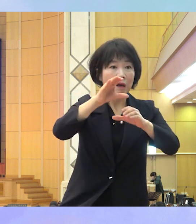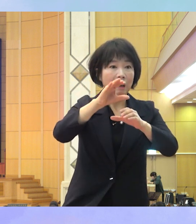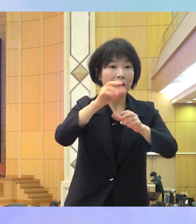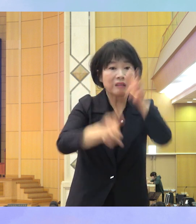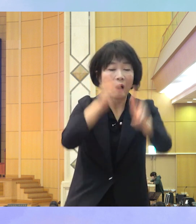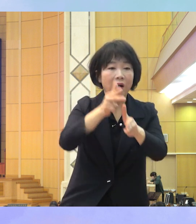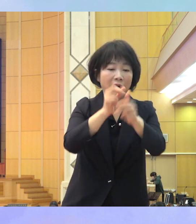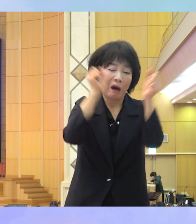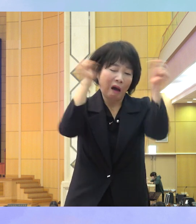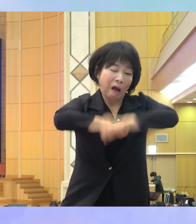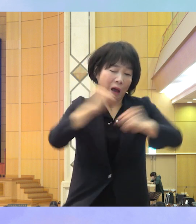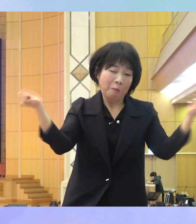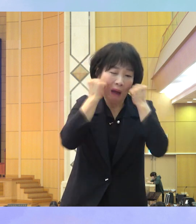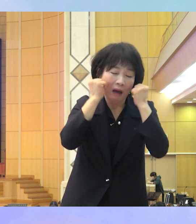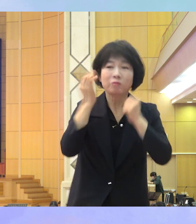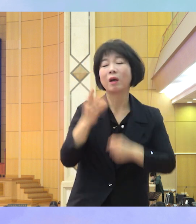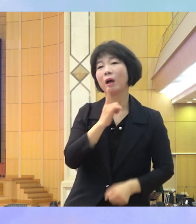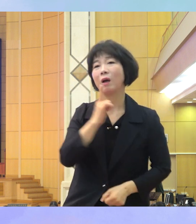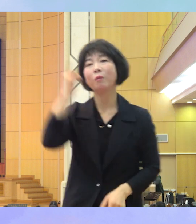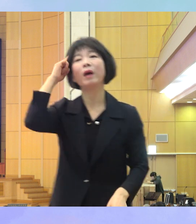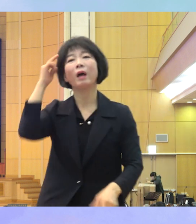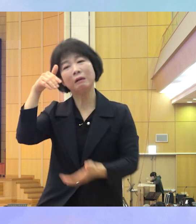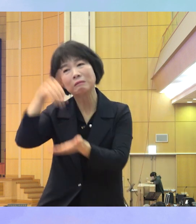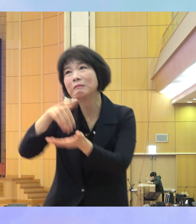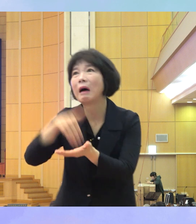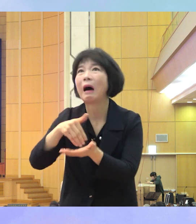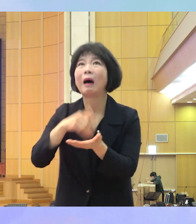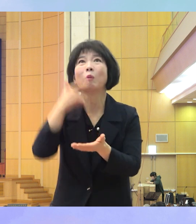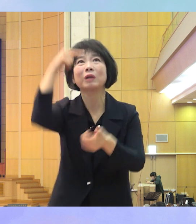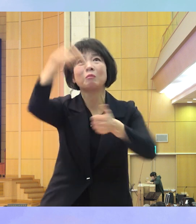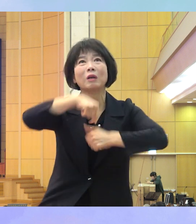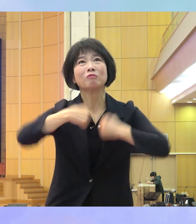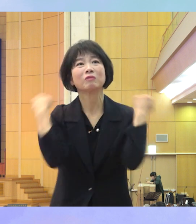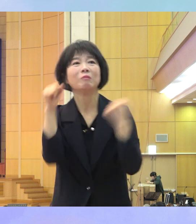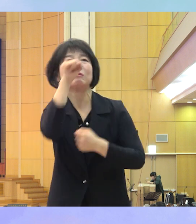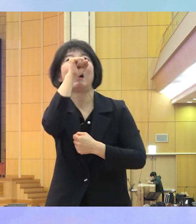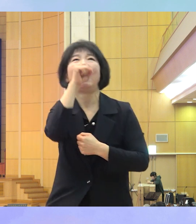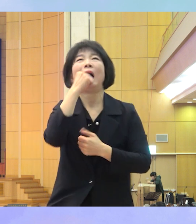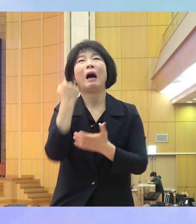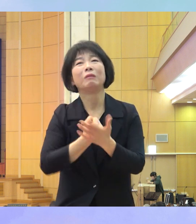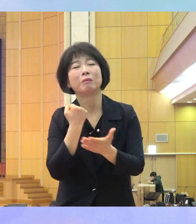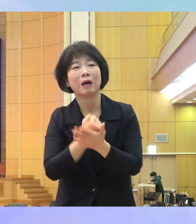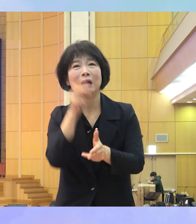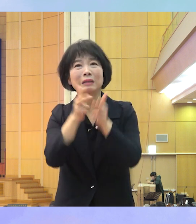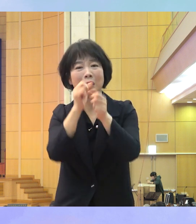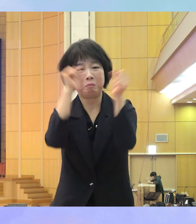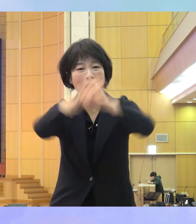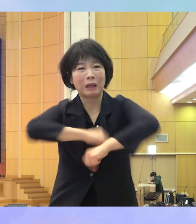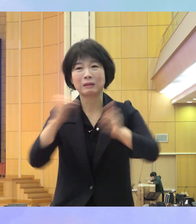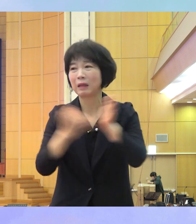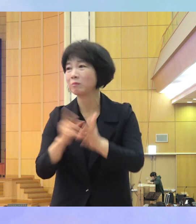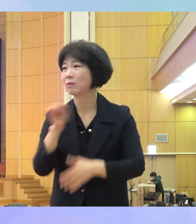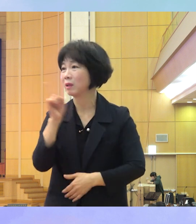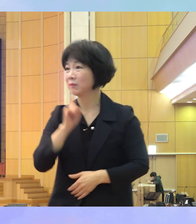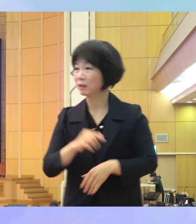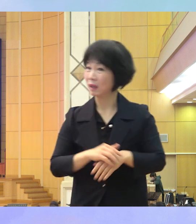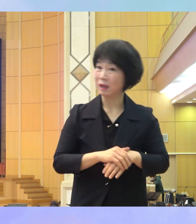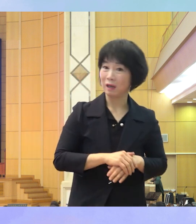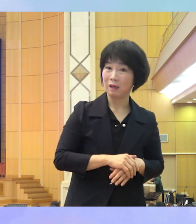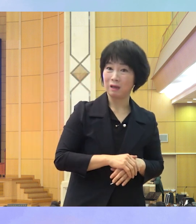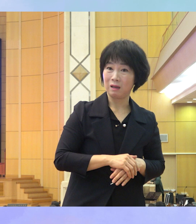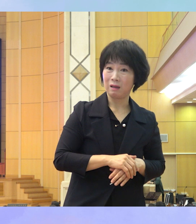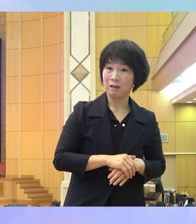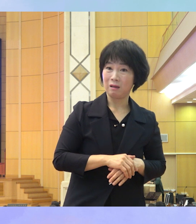아니에요. 아무 때가 하는 게 아닙니다. 다 때가 있는 겁니다. 할렐루야. 이거